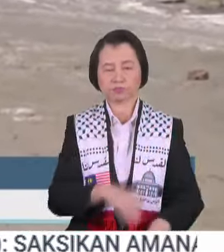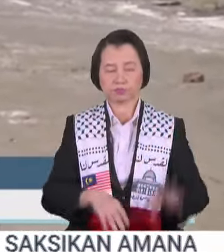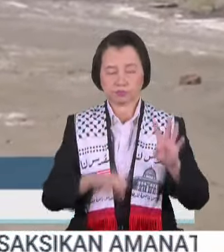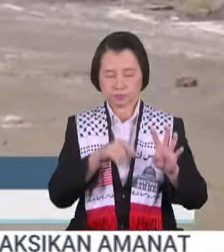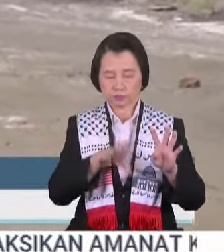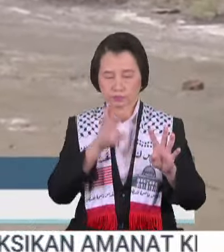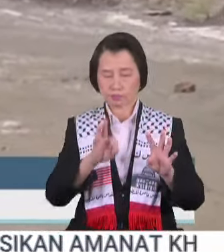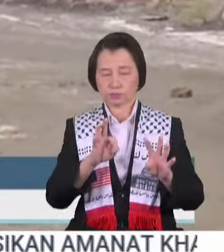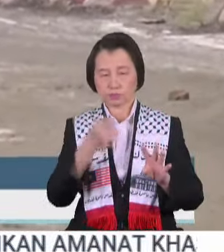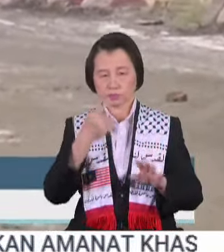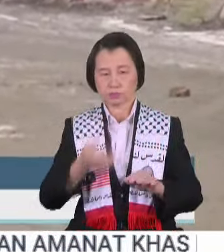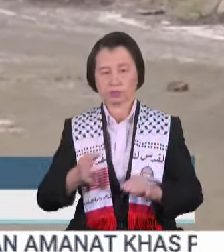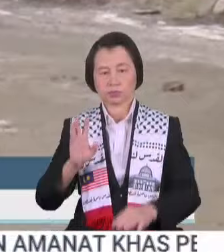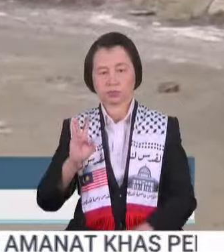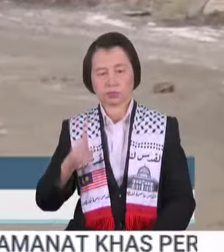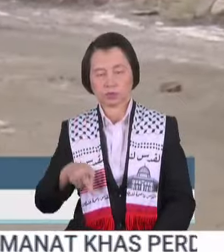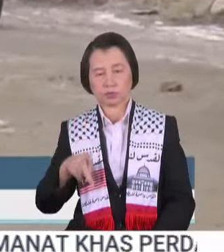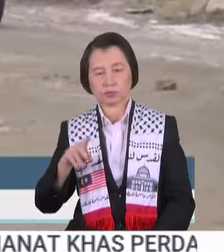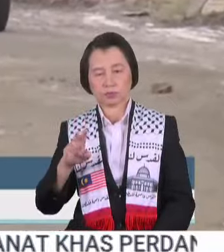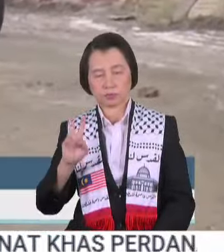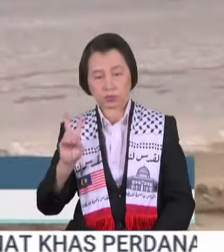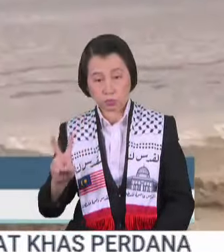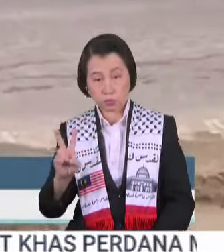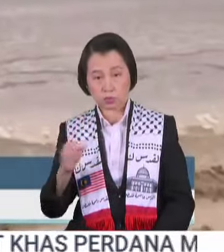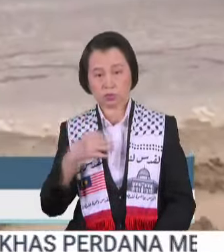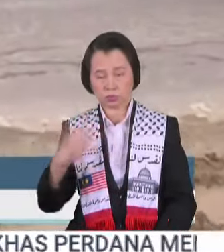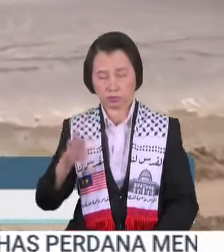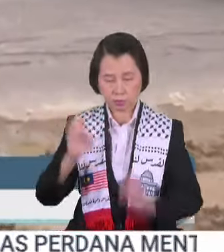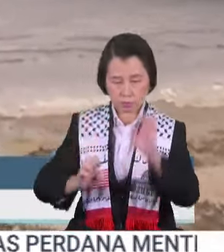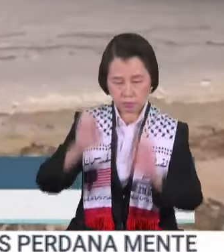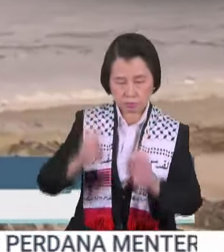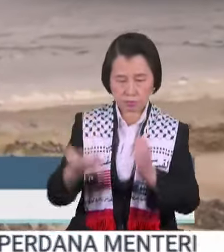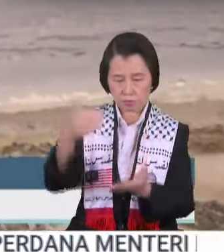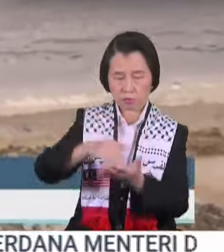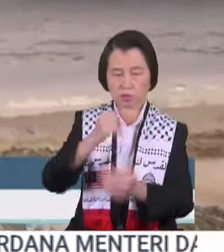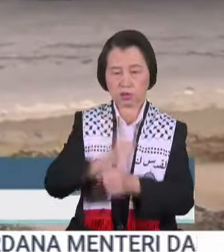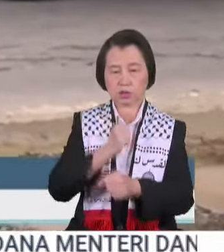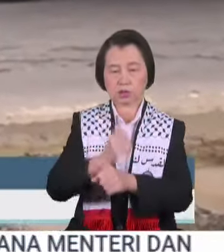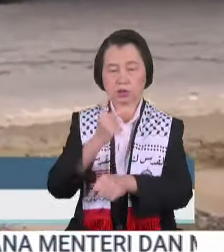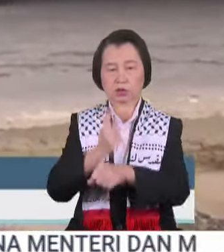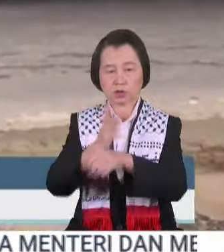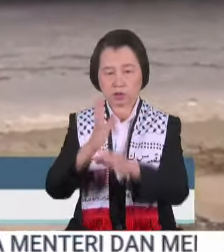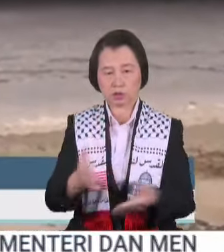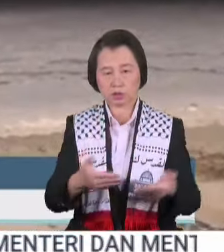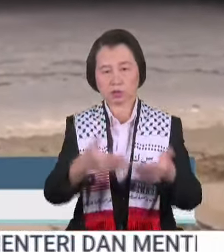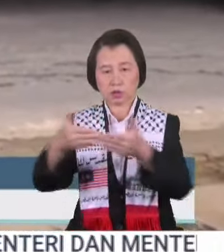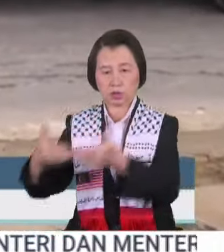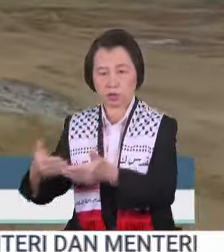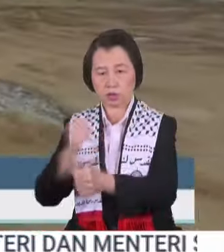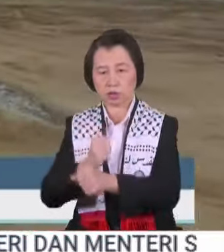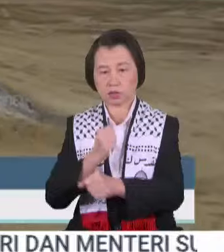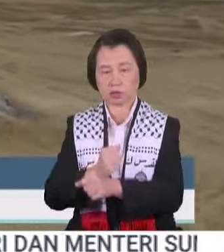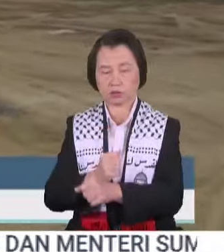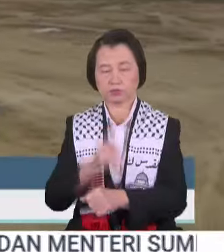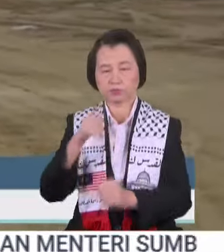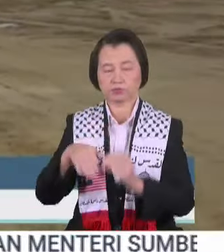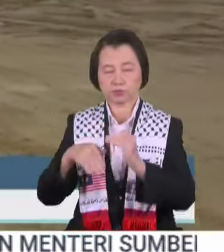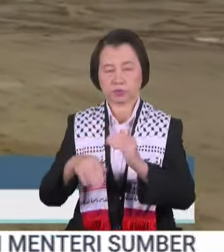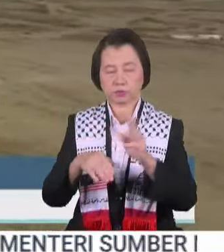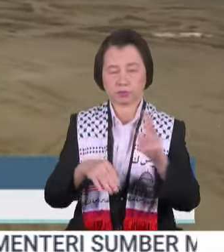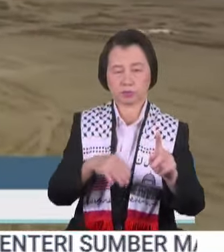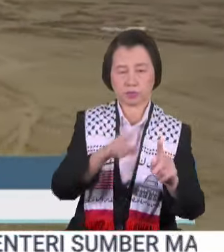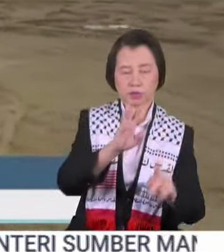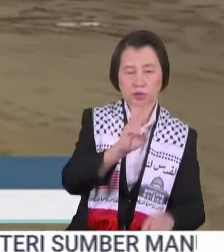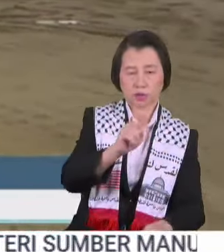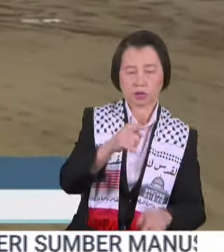49% bagi pakej WP2. Setelah penilaian jadual semula kerja kontraktor dan pelanjutan kerja, pakej WP1